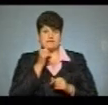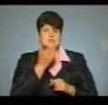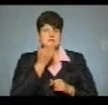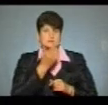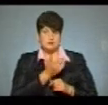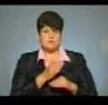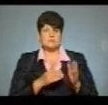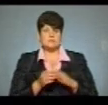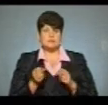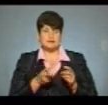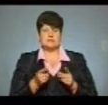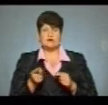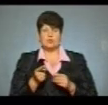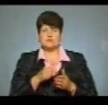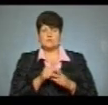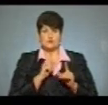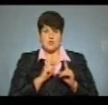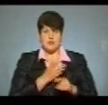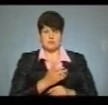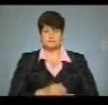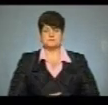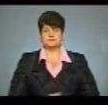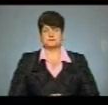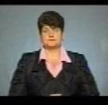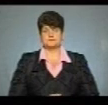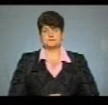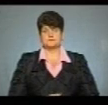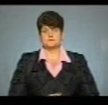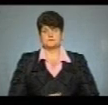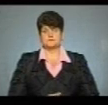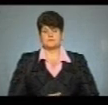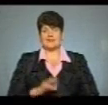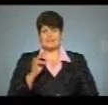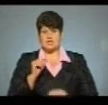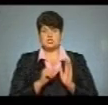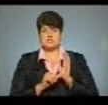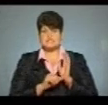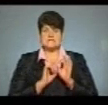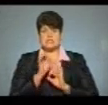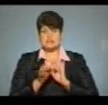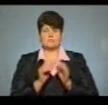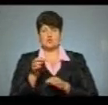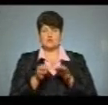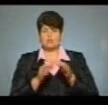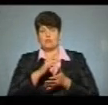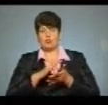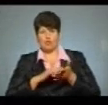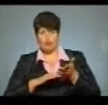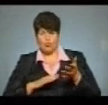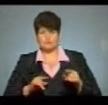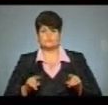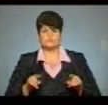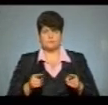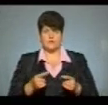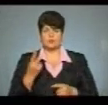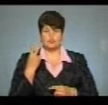у фахівців Тернопільської міської ради. На 60 діб суд продовжив запобіжний захід для двох